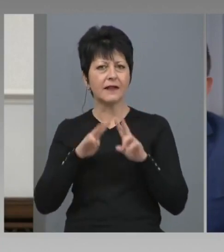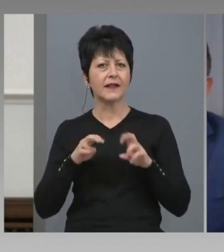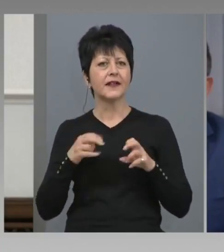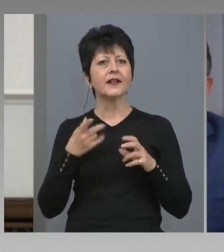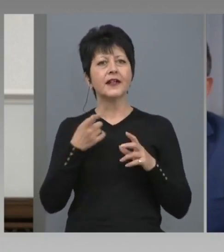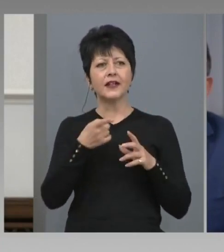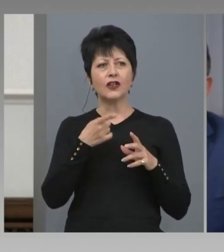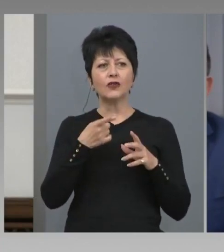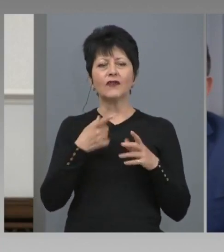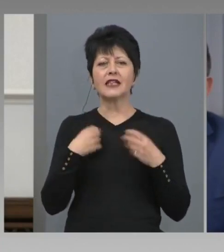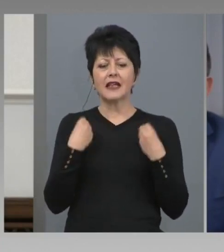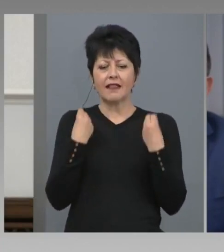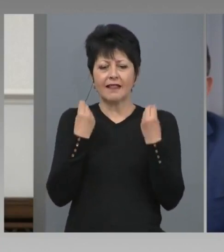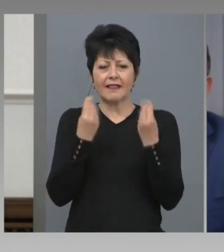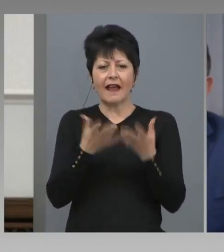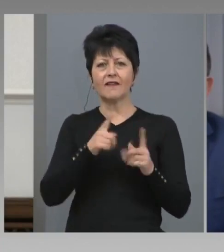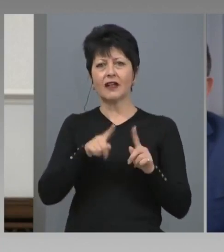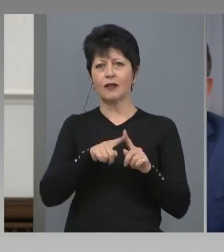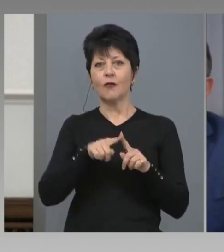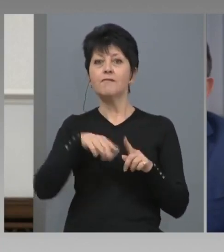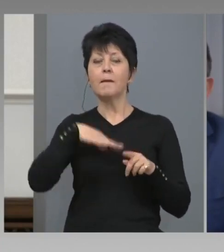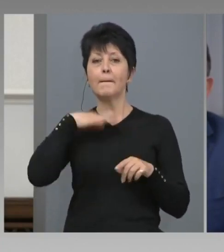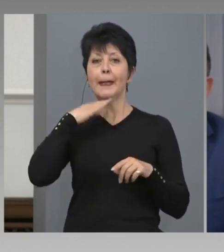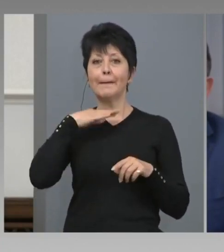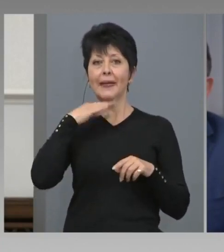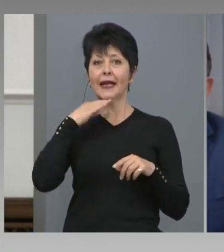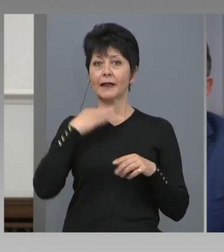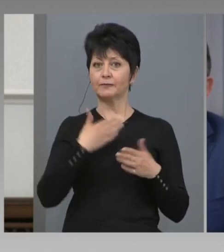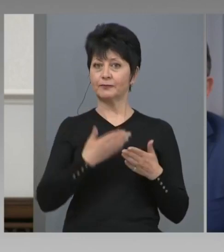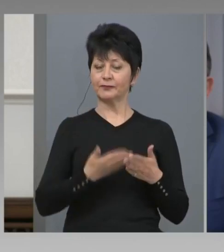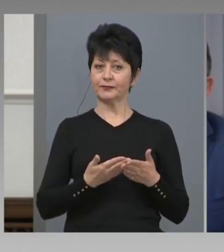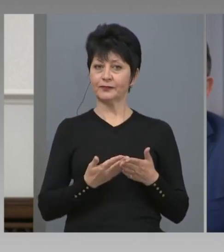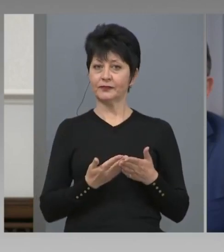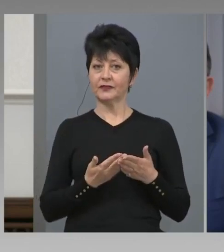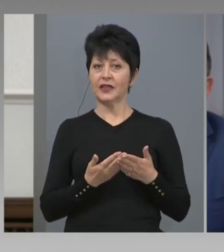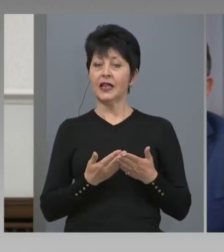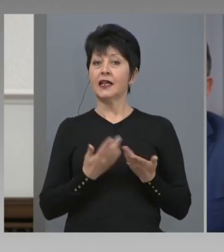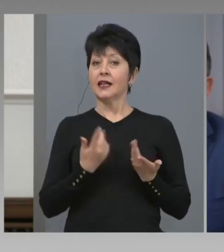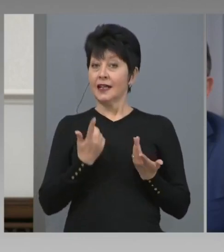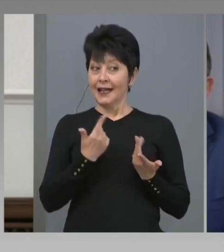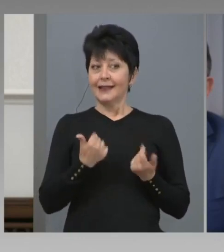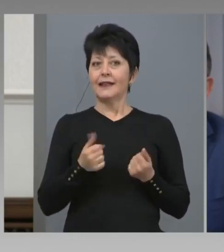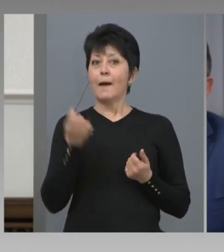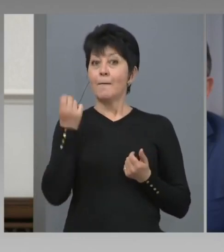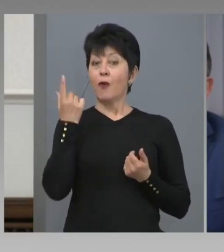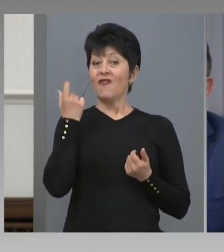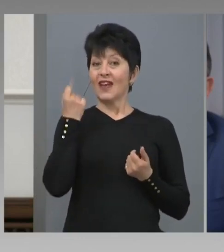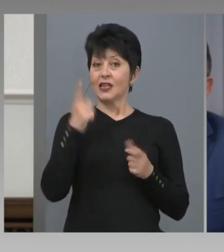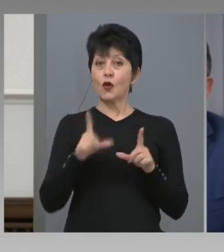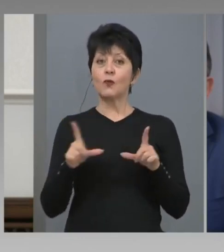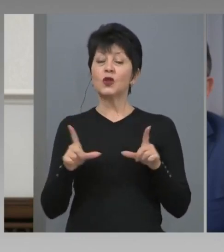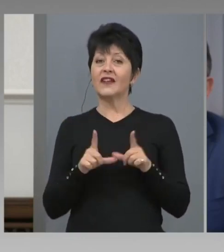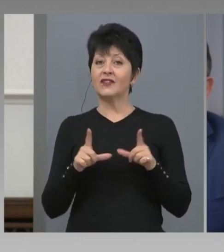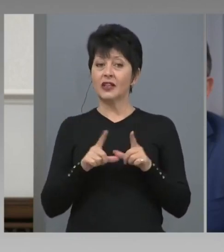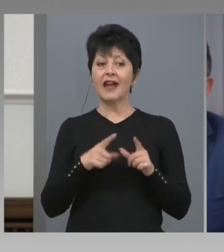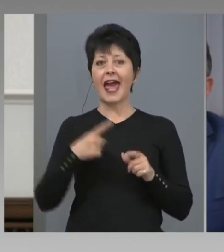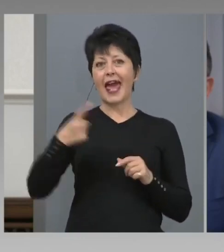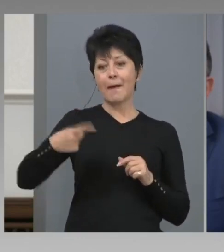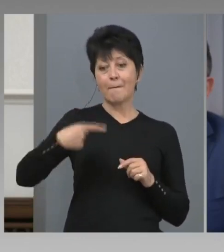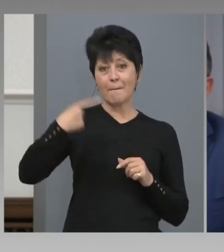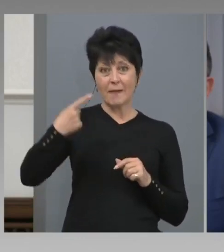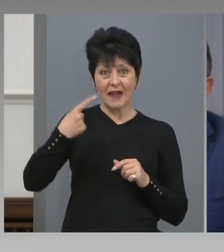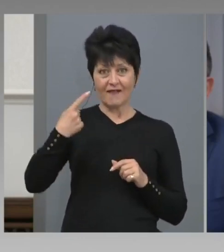много елементи се даваме за пример. Та професор Мутафчийски е в първата тройка